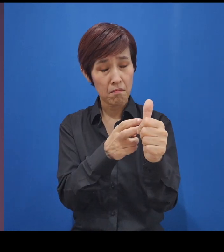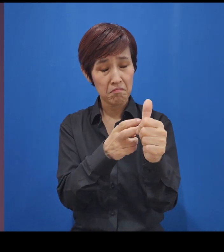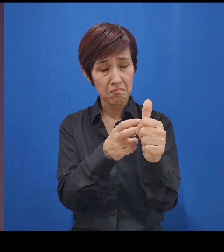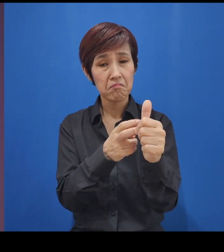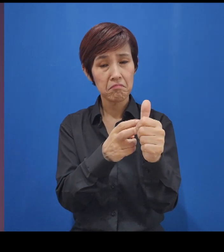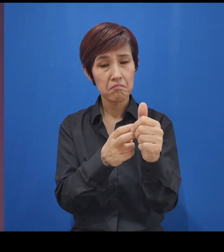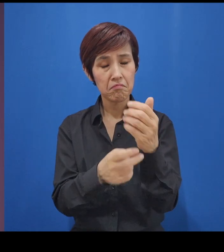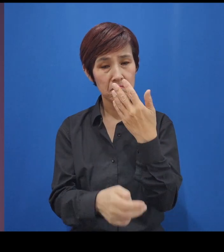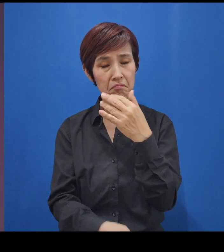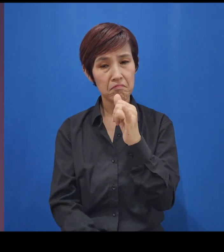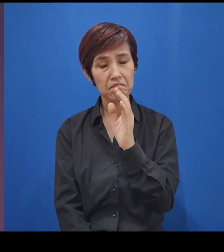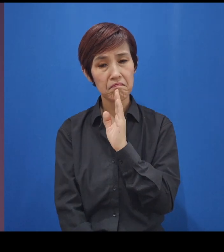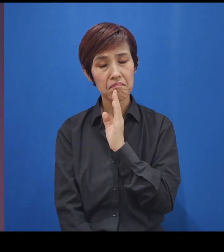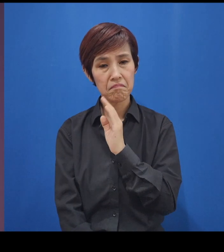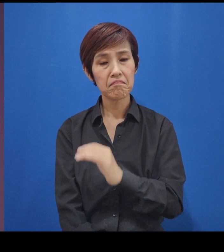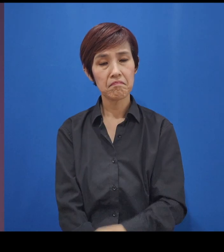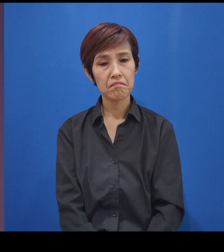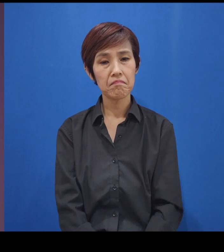그랬을 수도 있겠습니다.